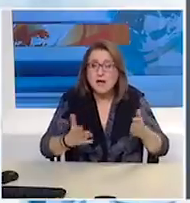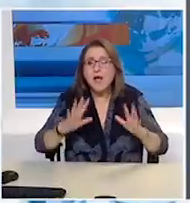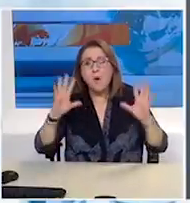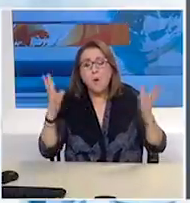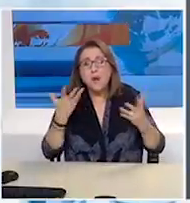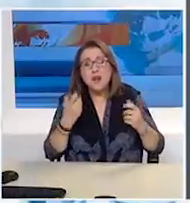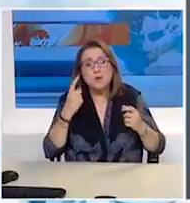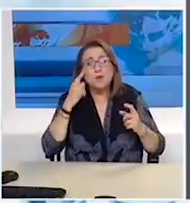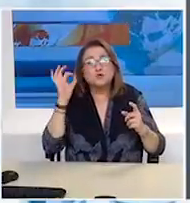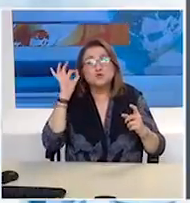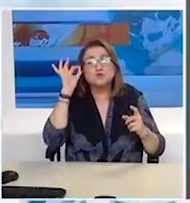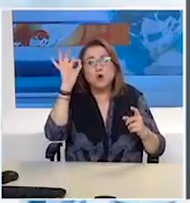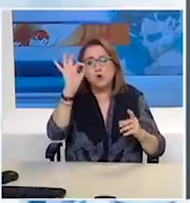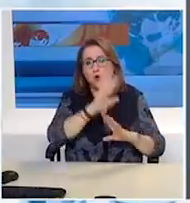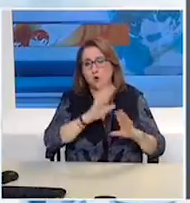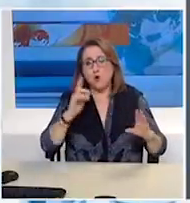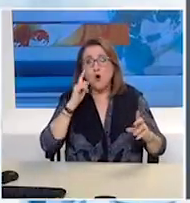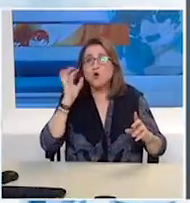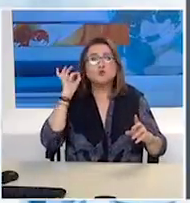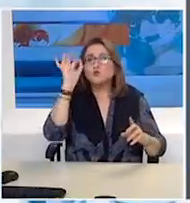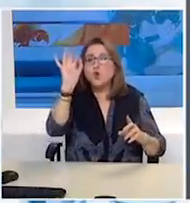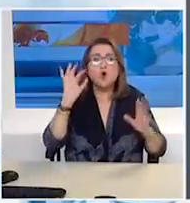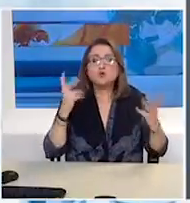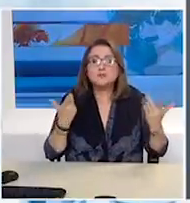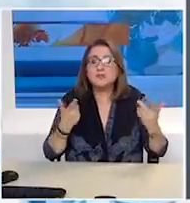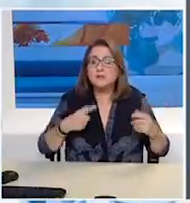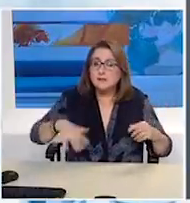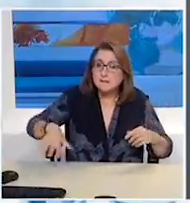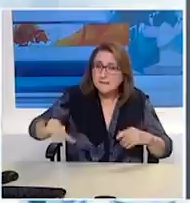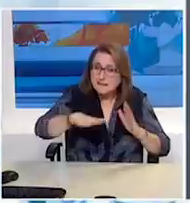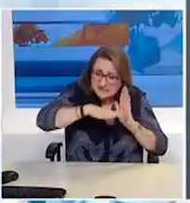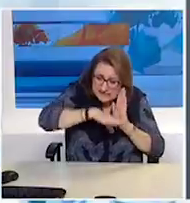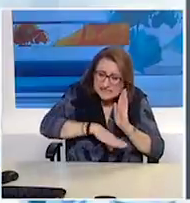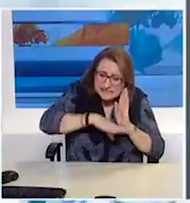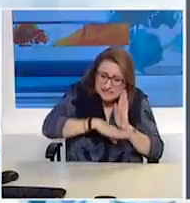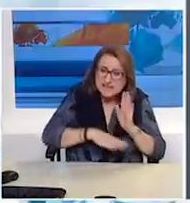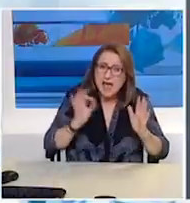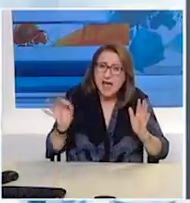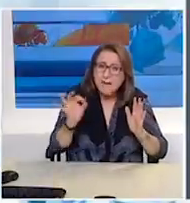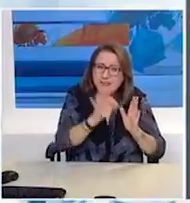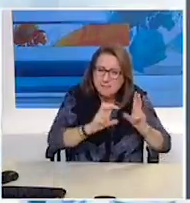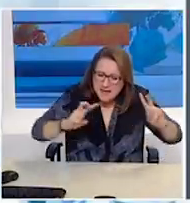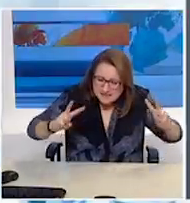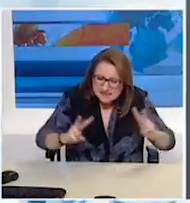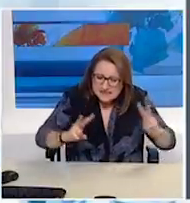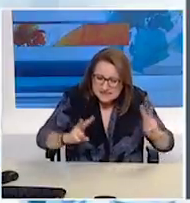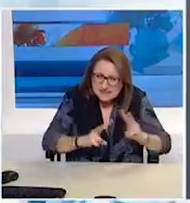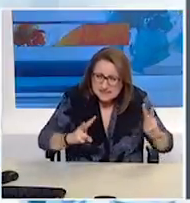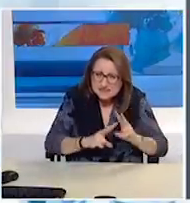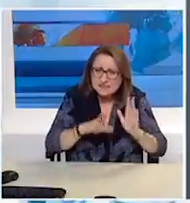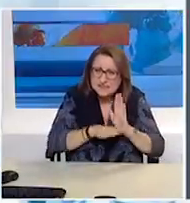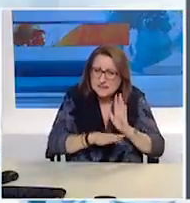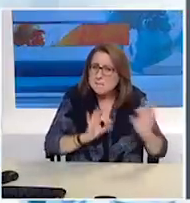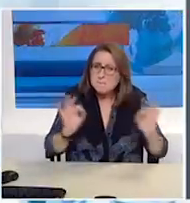με ένα στόχο. Ο στόχος είναι να παραμένει η επιδημία σε χαμηλά επίπεδα, να μην υπάρχει πίεση στο σύστημα υγείας,